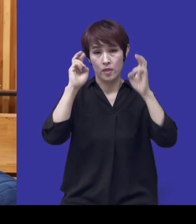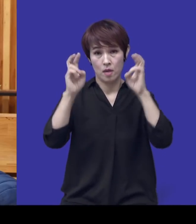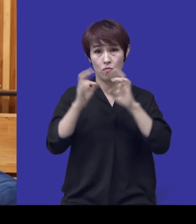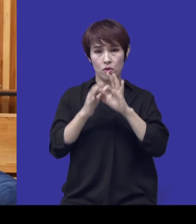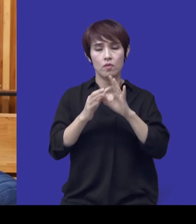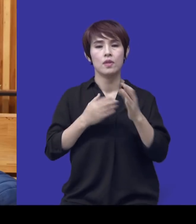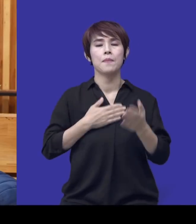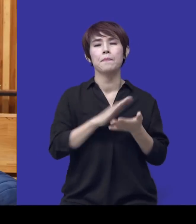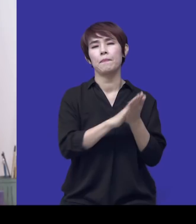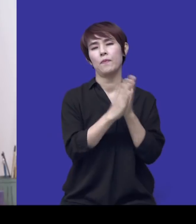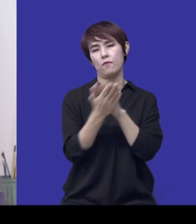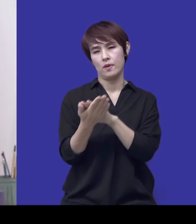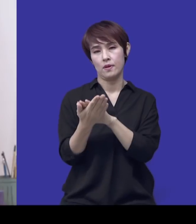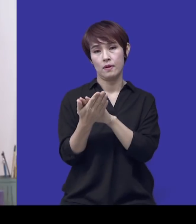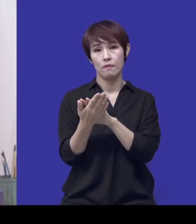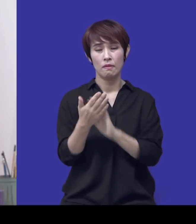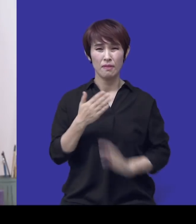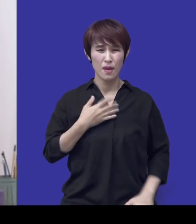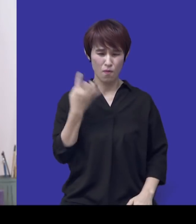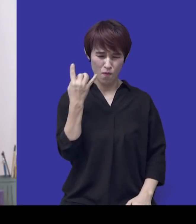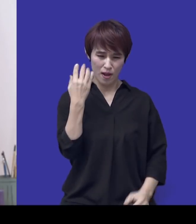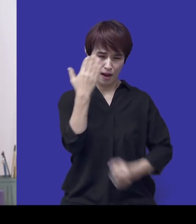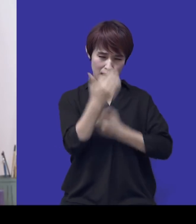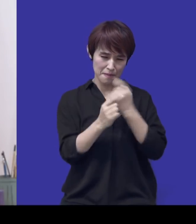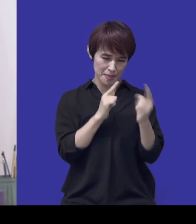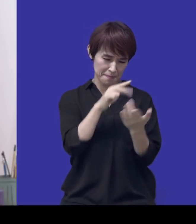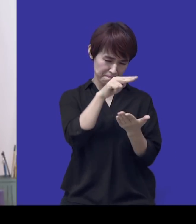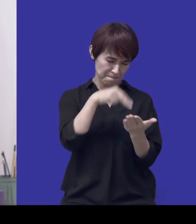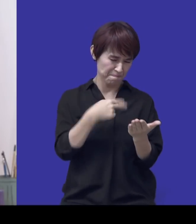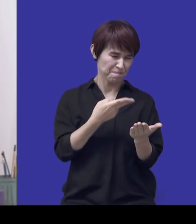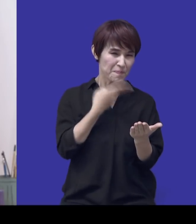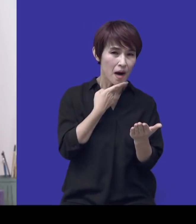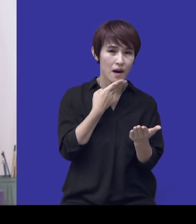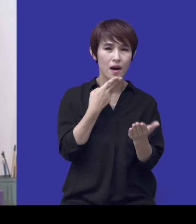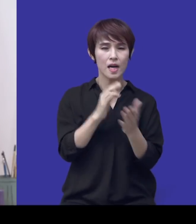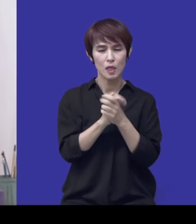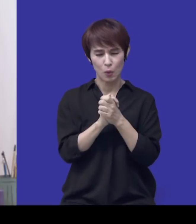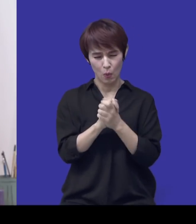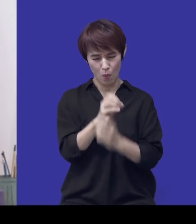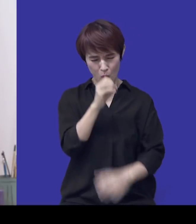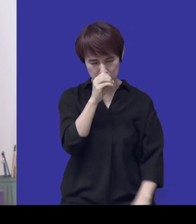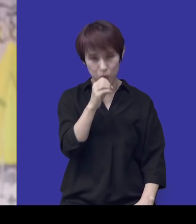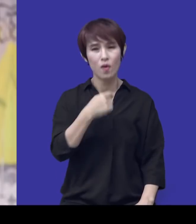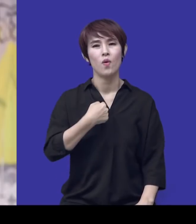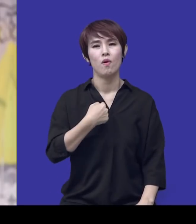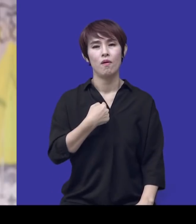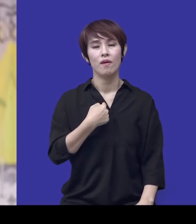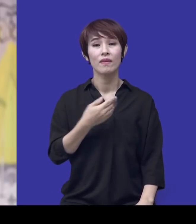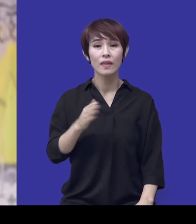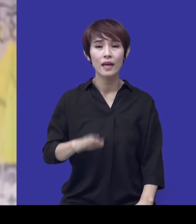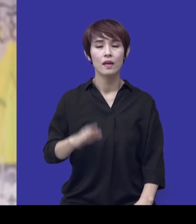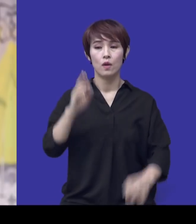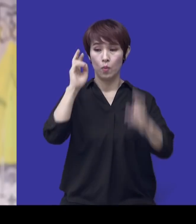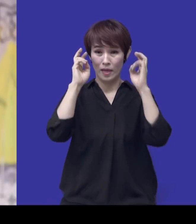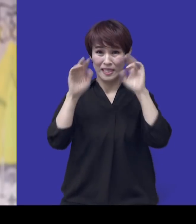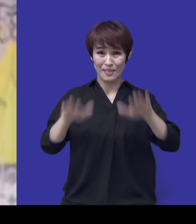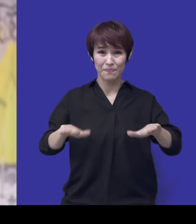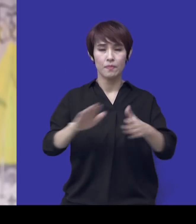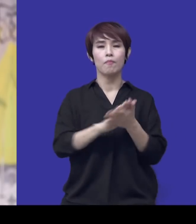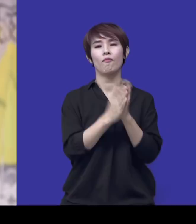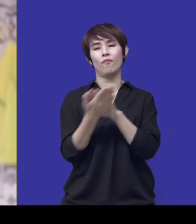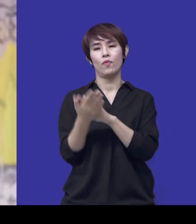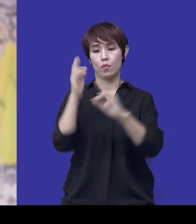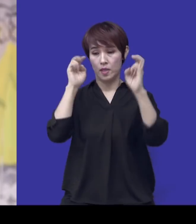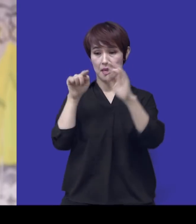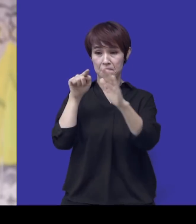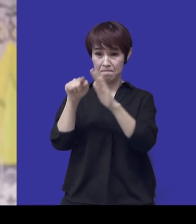저는 이제 좀 말씀도 전혀 안 읽고 기도도 안 했던 사람이 지금 회사에 나가면 기도부터 하고 말씀부터